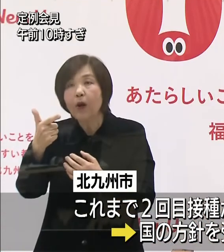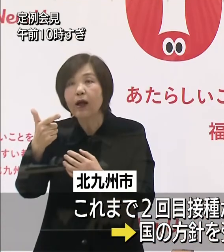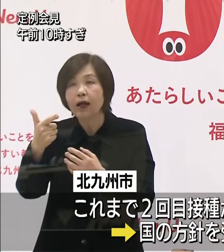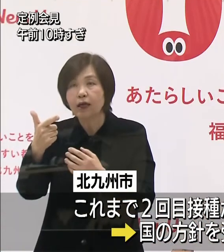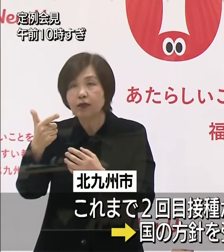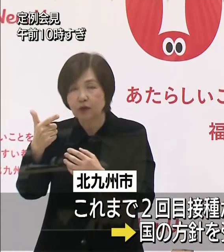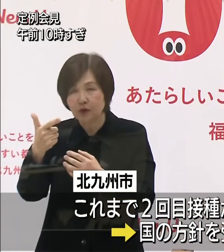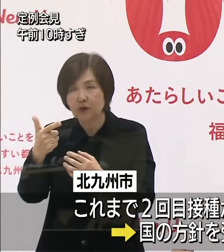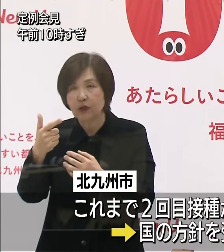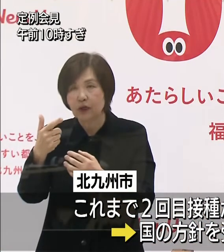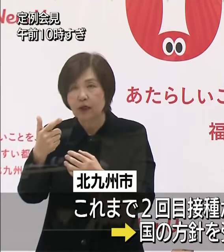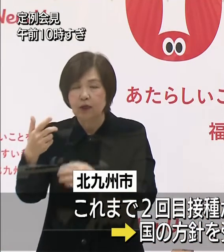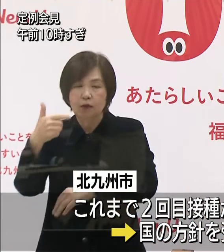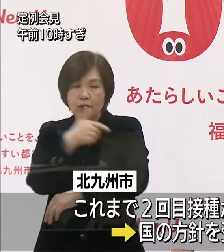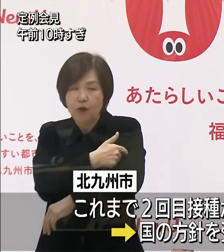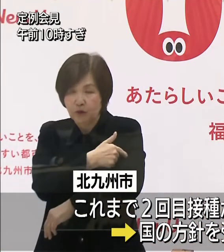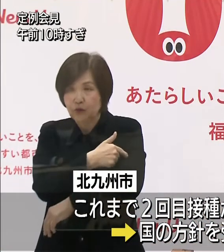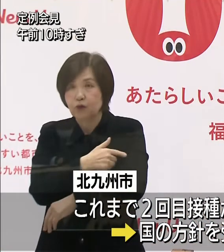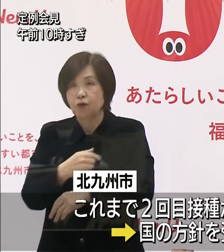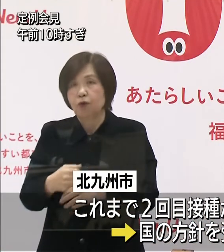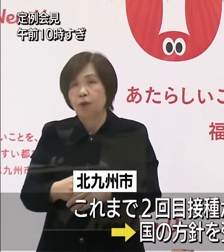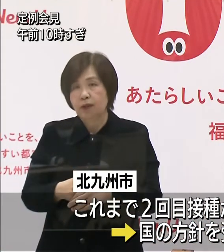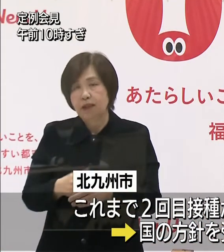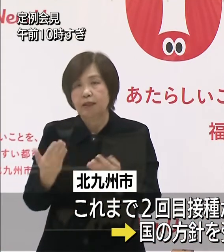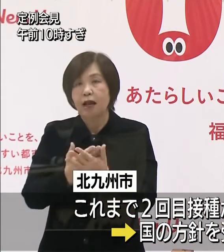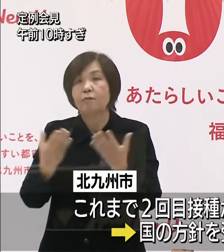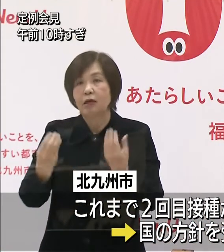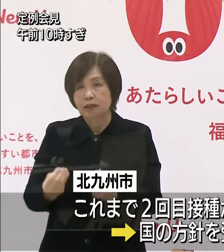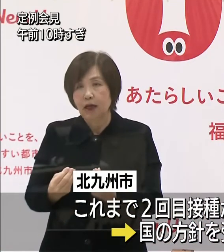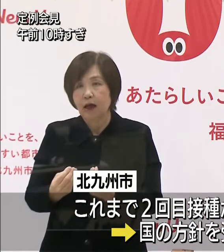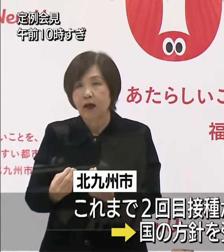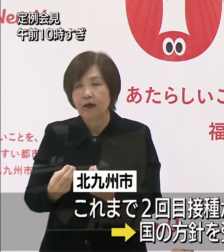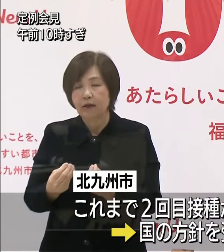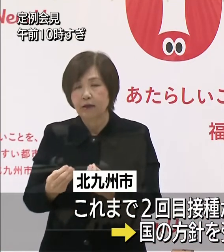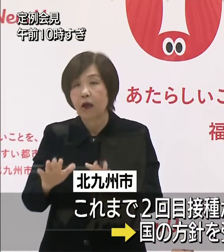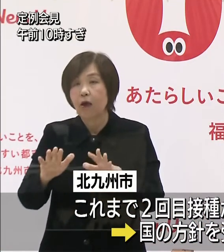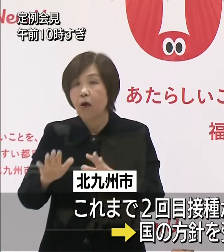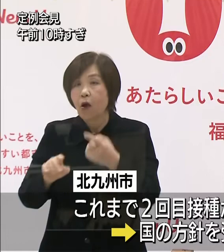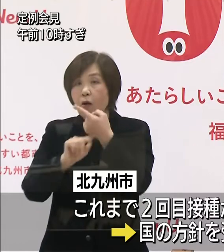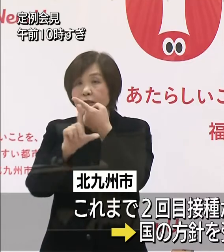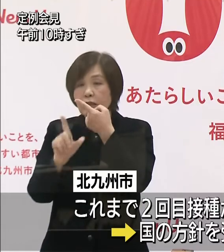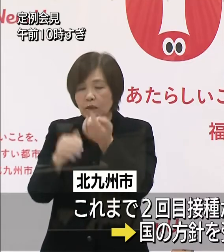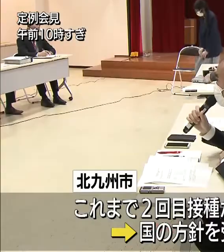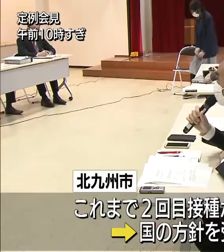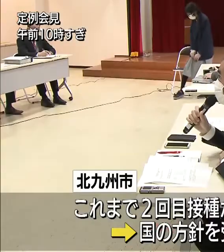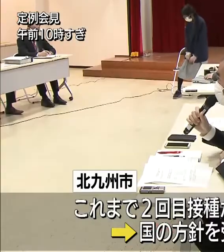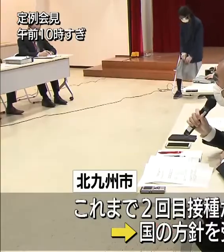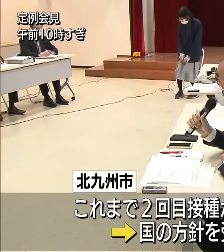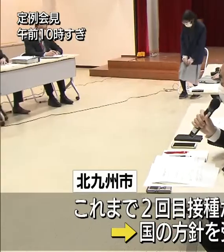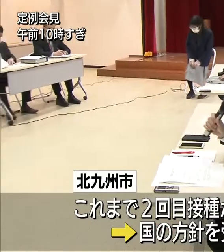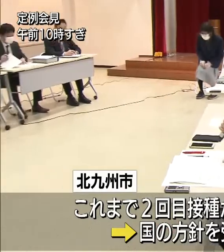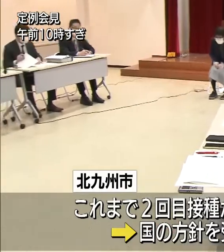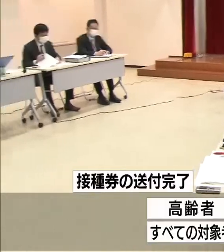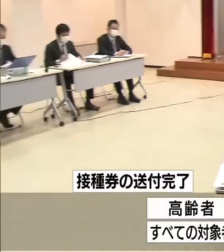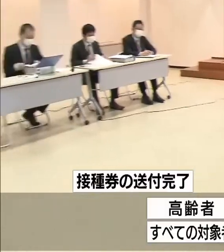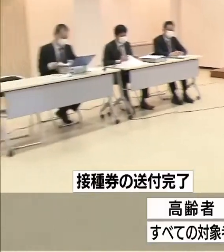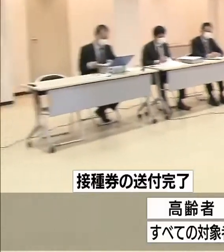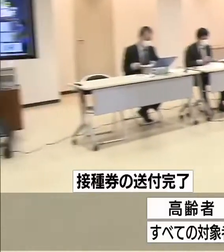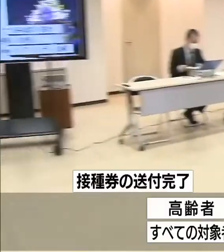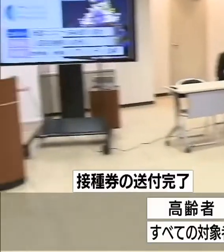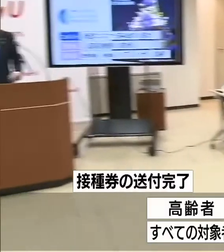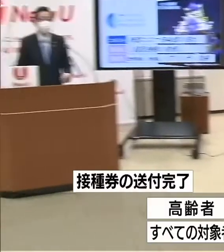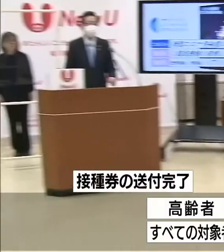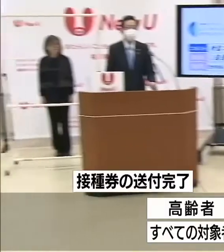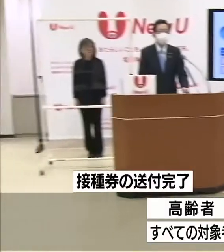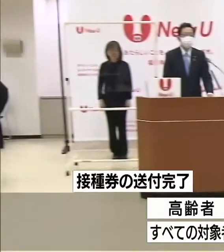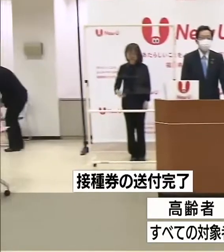券の送付を進めてきましたが国の方針を受け6か月経過に前倒しします高齢者については